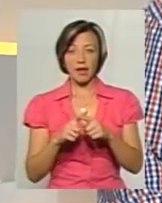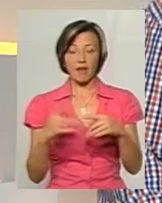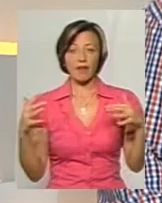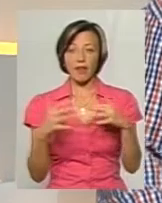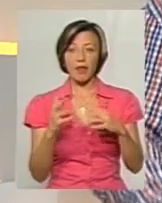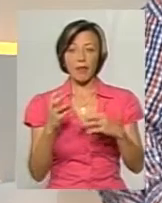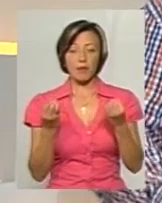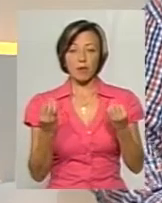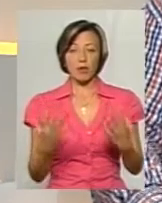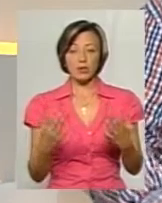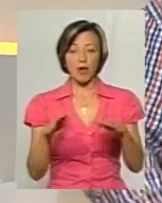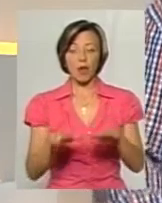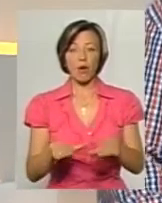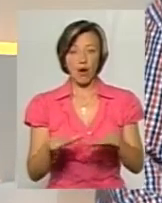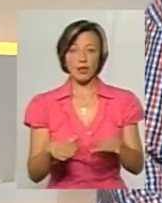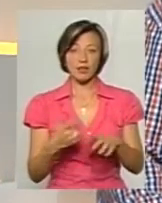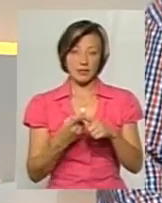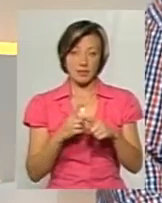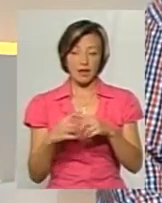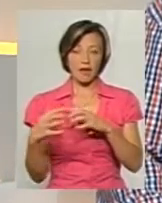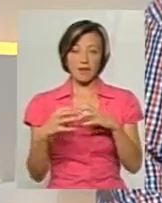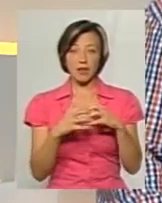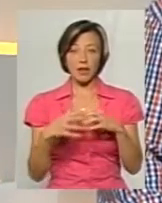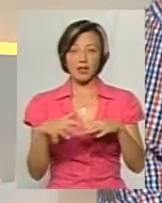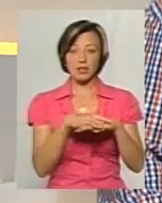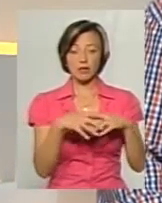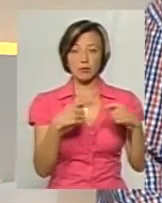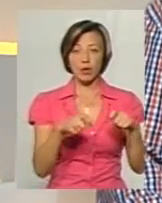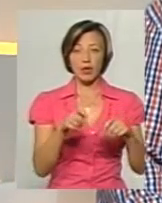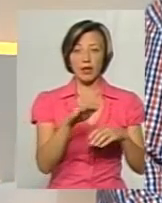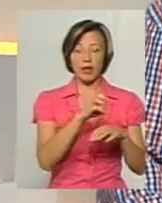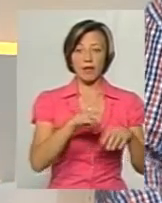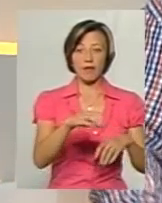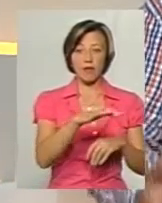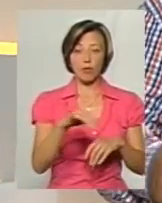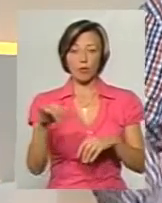просто така локальна, це війна за ринок збуту між Європою і